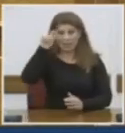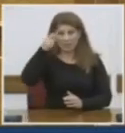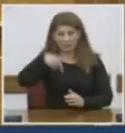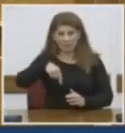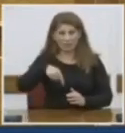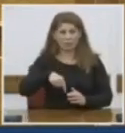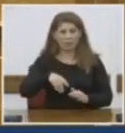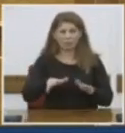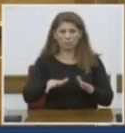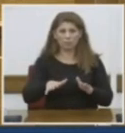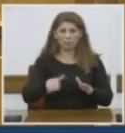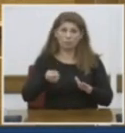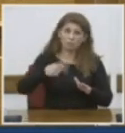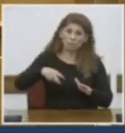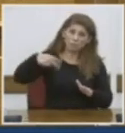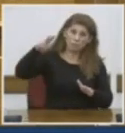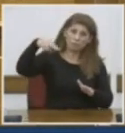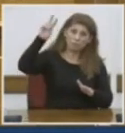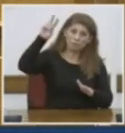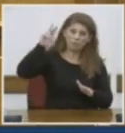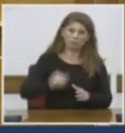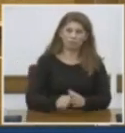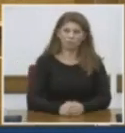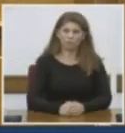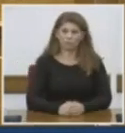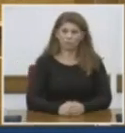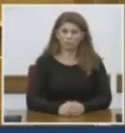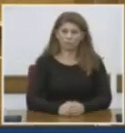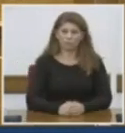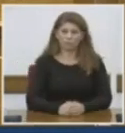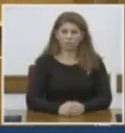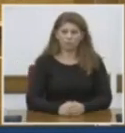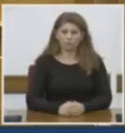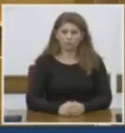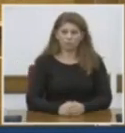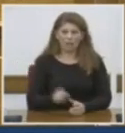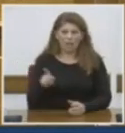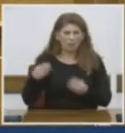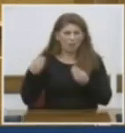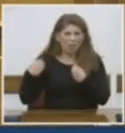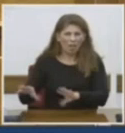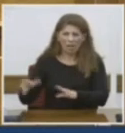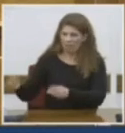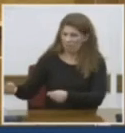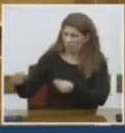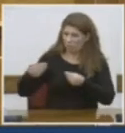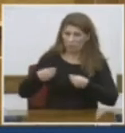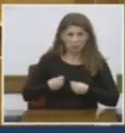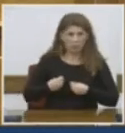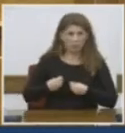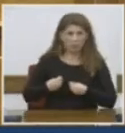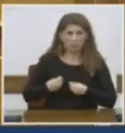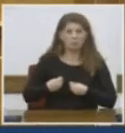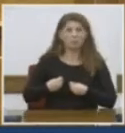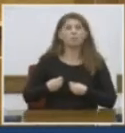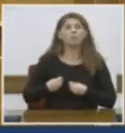είναι πολλαπλάσια. Ανέμενε η ΔΕΗ στα χάλια που μας την εγκαταλείψατε, δεν θα